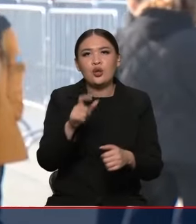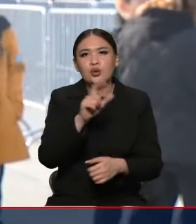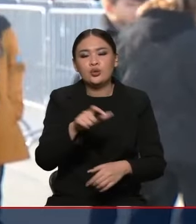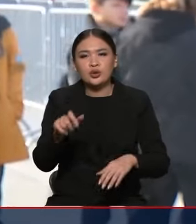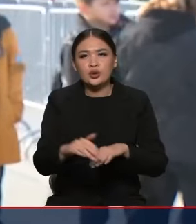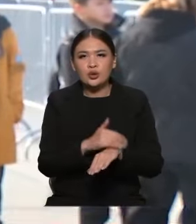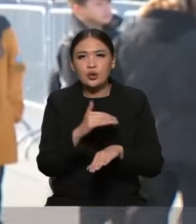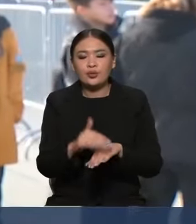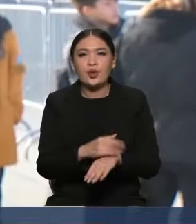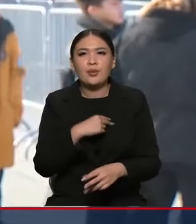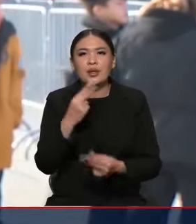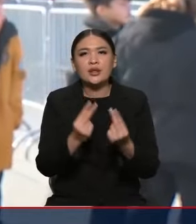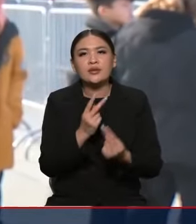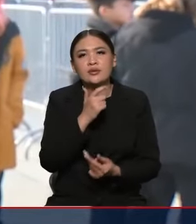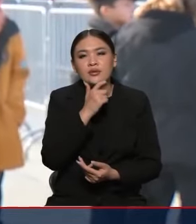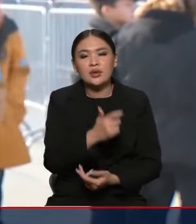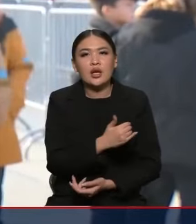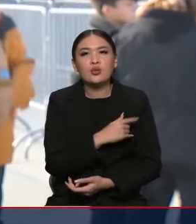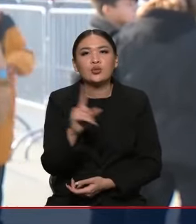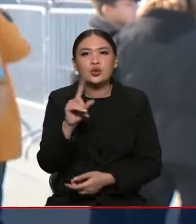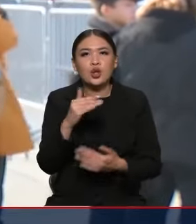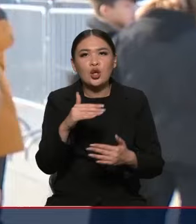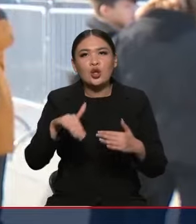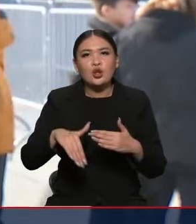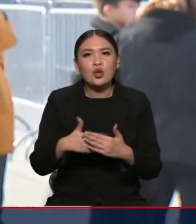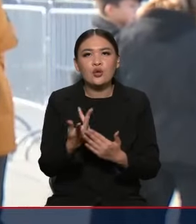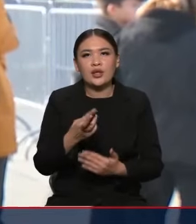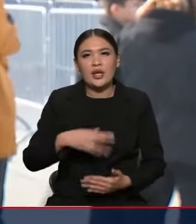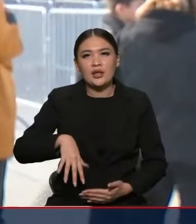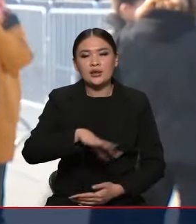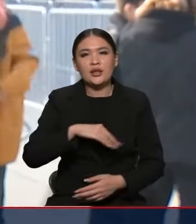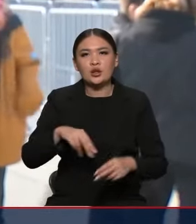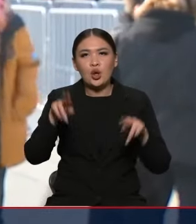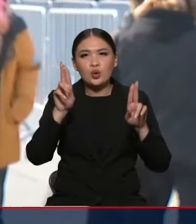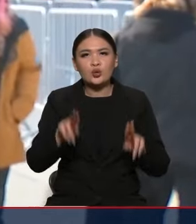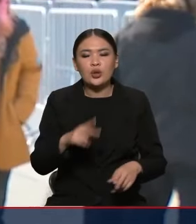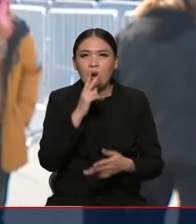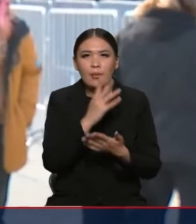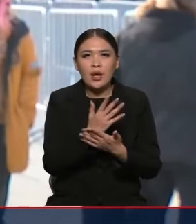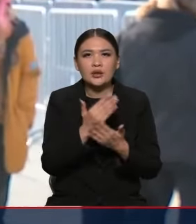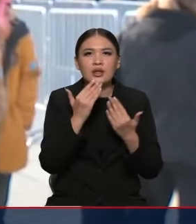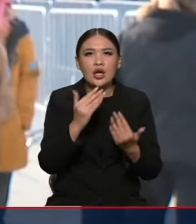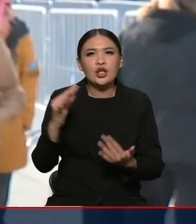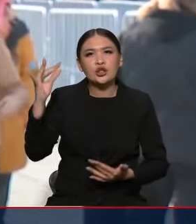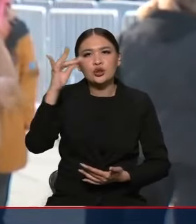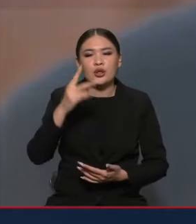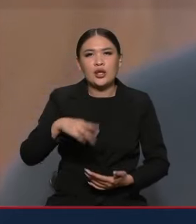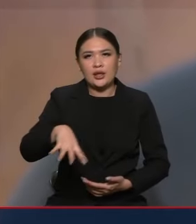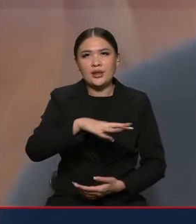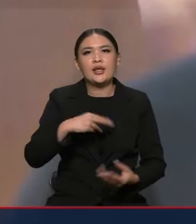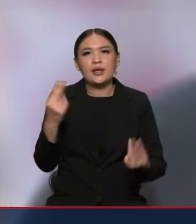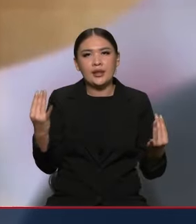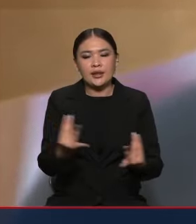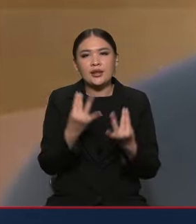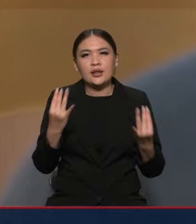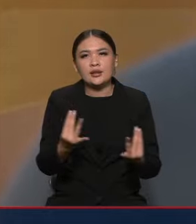приехал посмотреть игры кочевников, потому что это что-то новое для нас. Узнать культуру кочевников, их быт и историю для нас интересно.